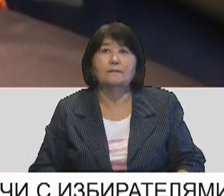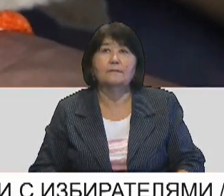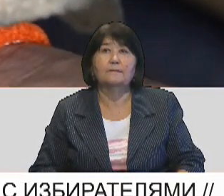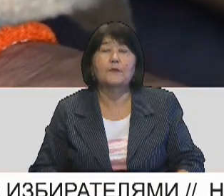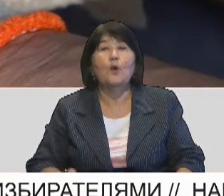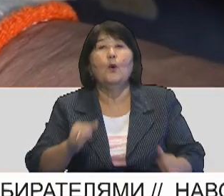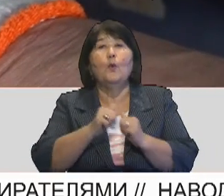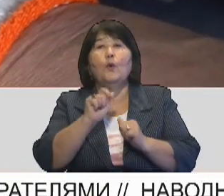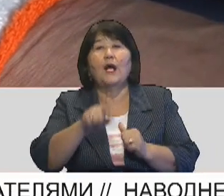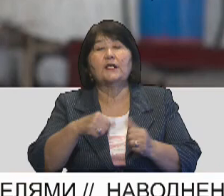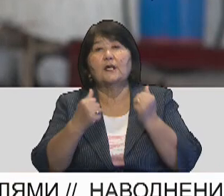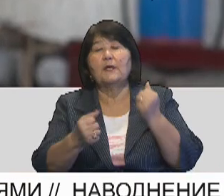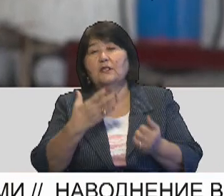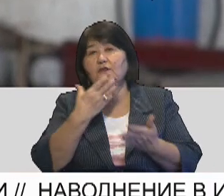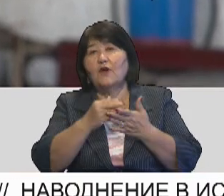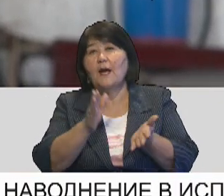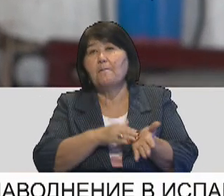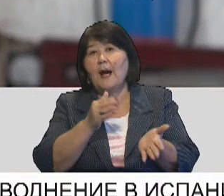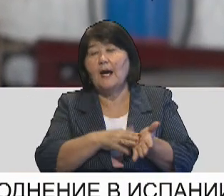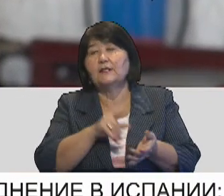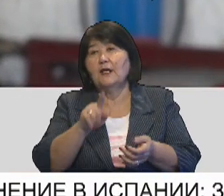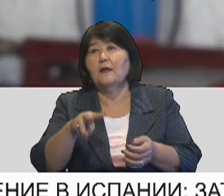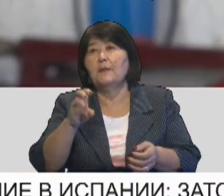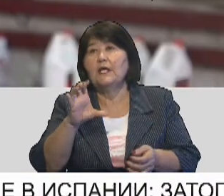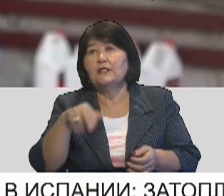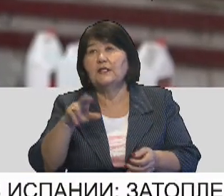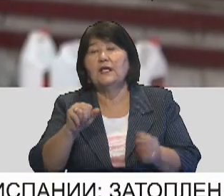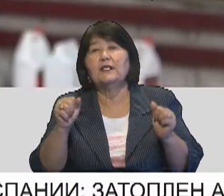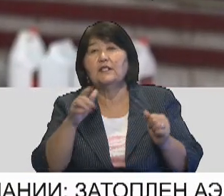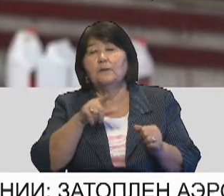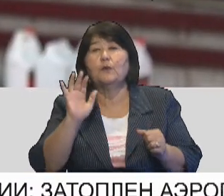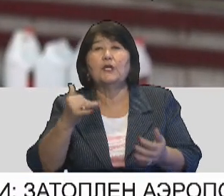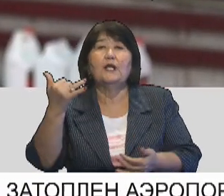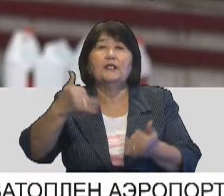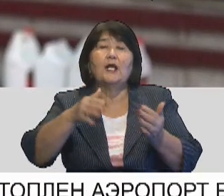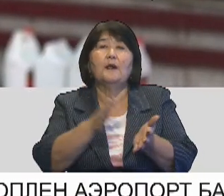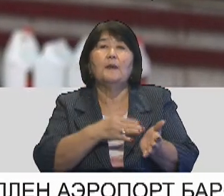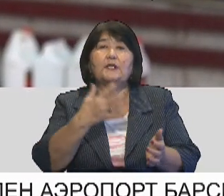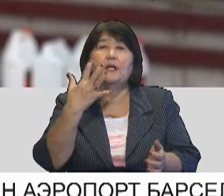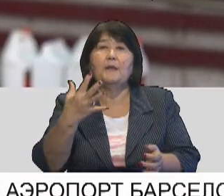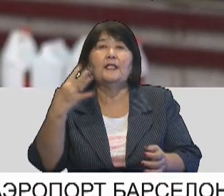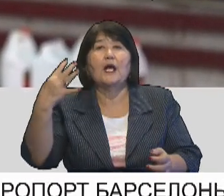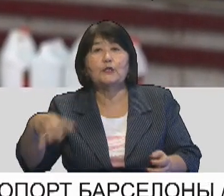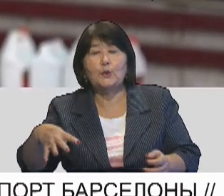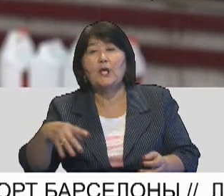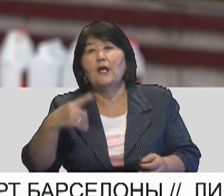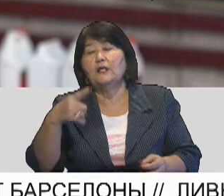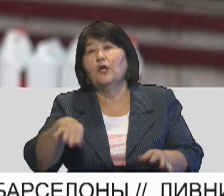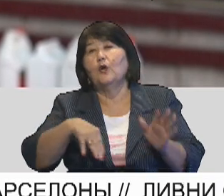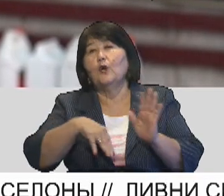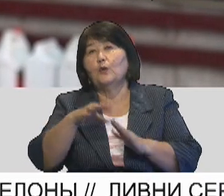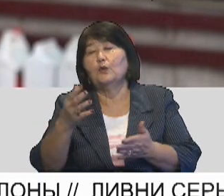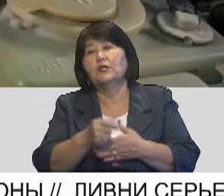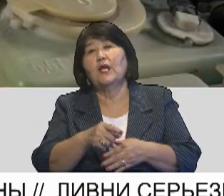У каждой машины свои масла. Например, в этот Мерседес в зимний период можно заливать масло 5 на 40. Антифриз лучше